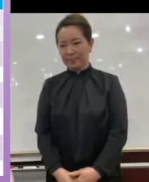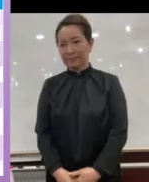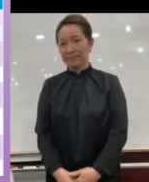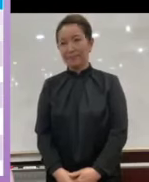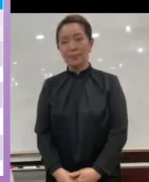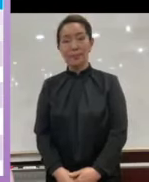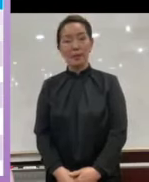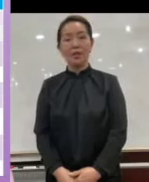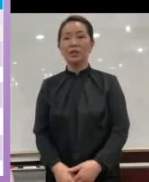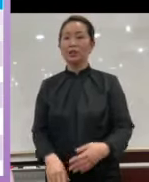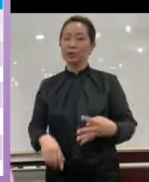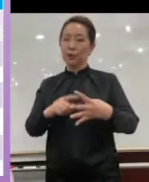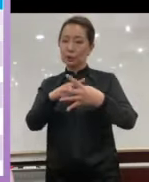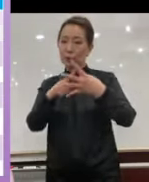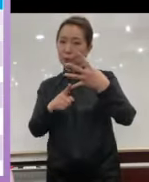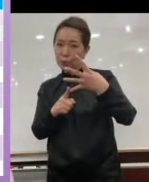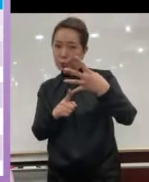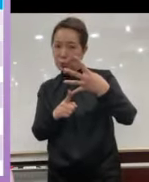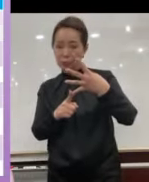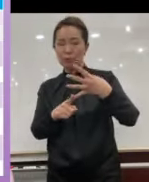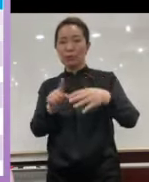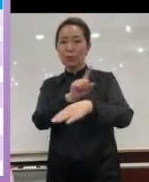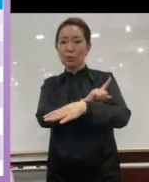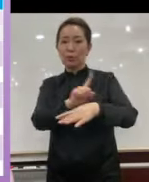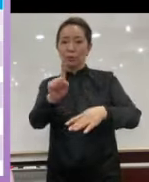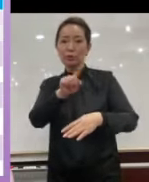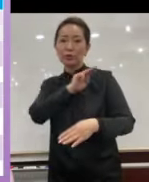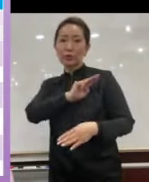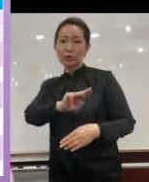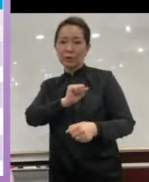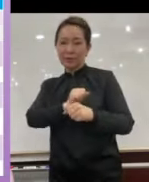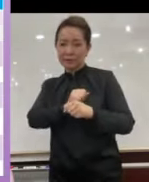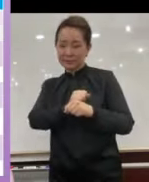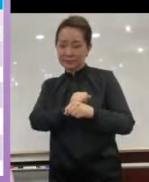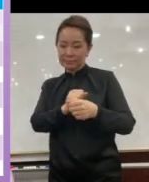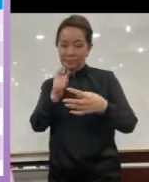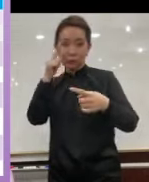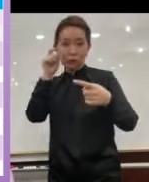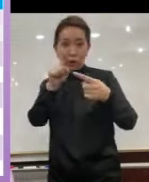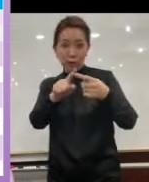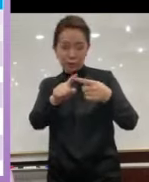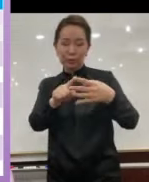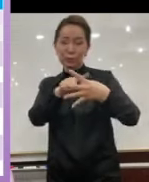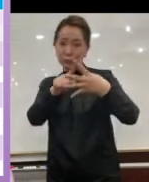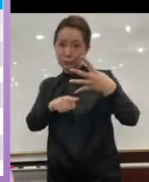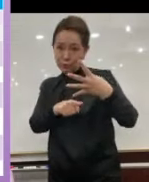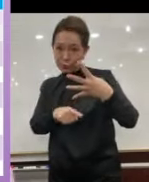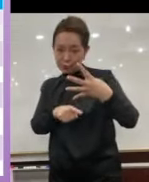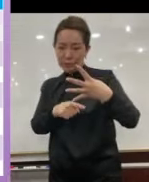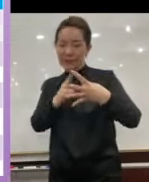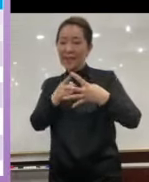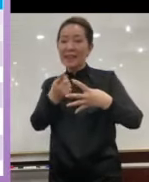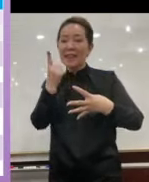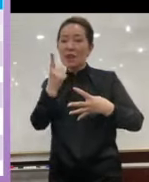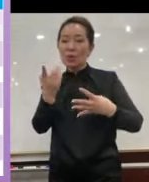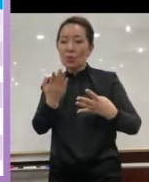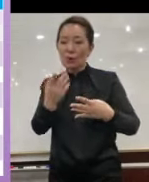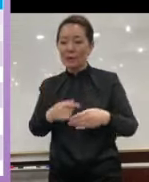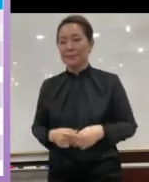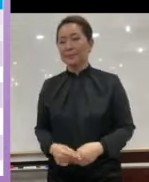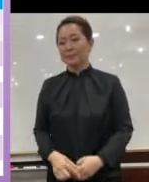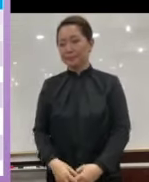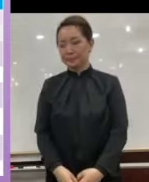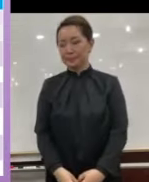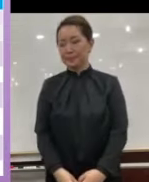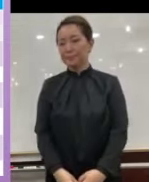За дөрвөн үрдүн зорж ажилладаг байгаа. За эхний үрдүн нь болохоор ямар үрдүн зорж ажилласан